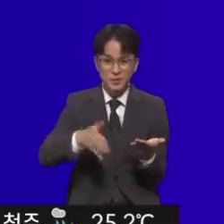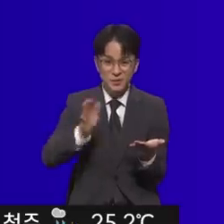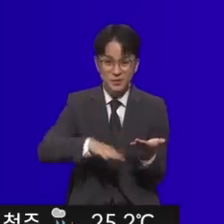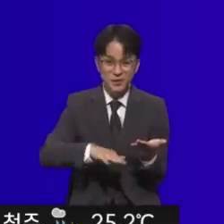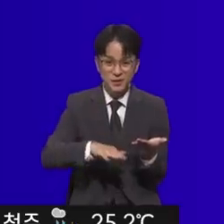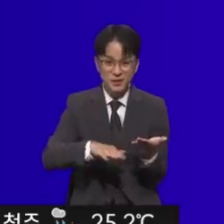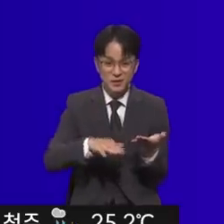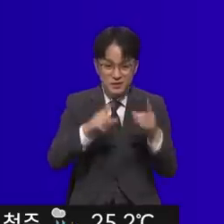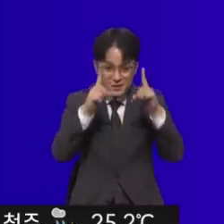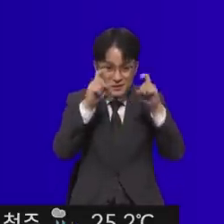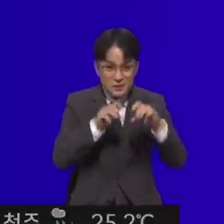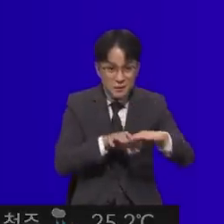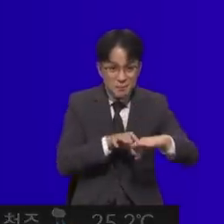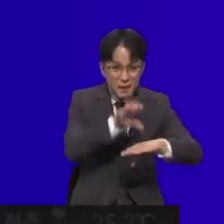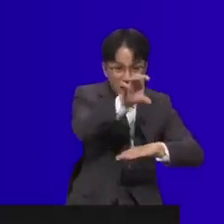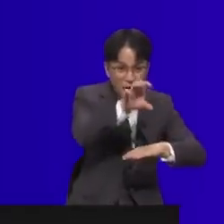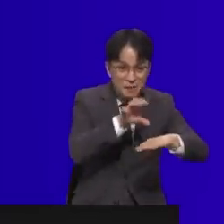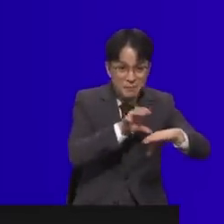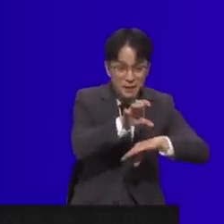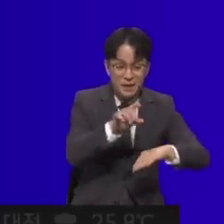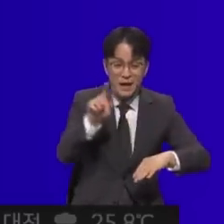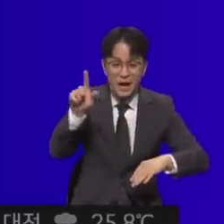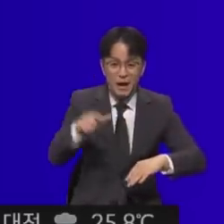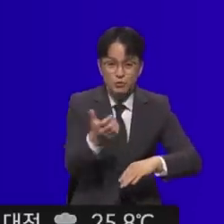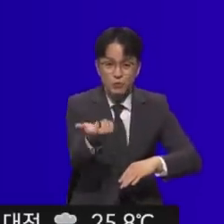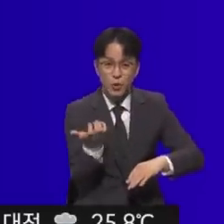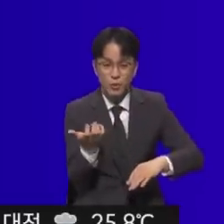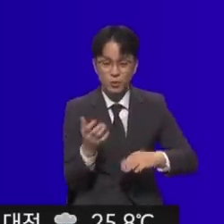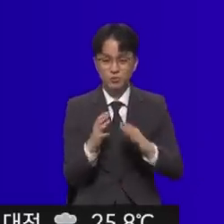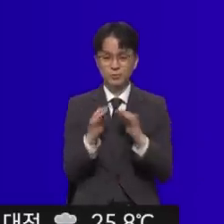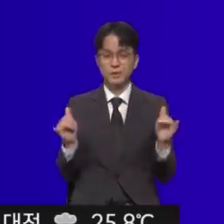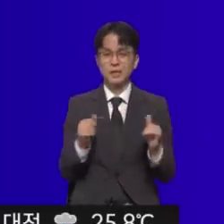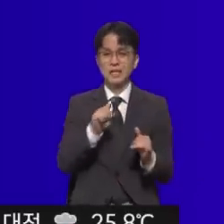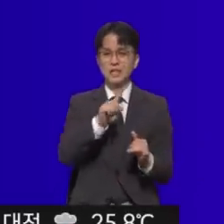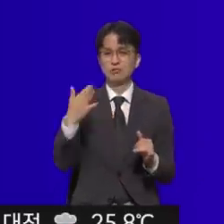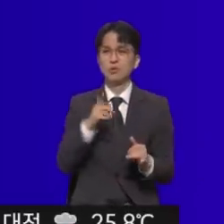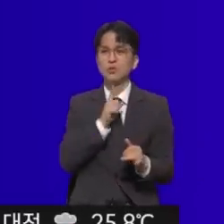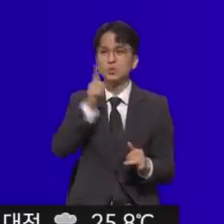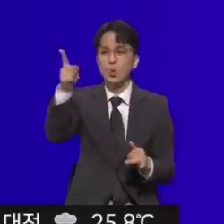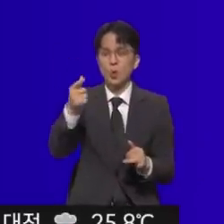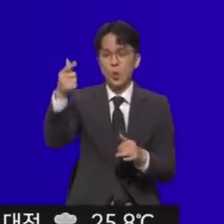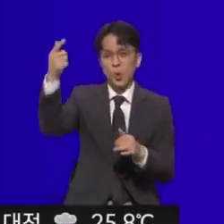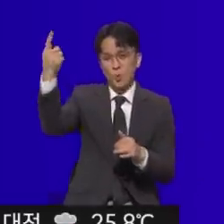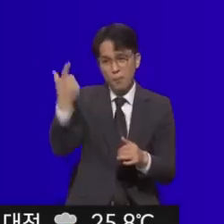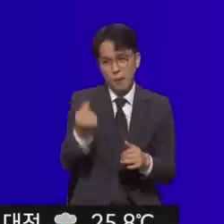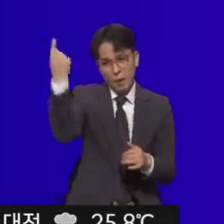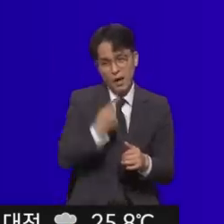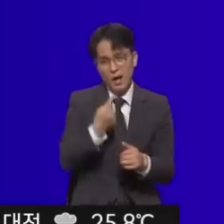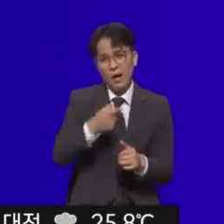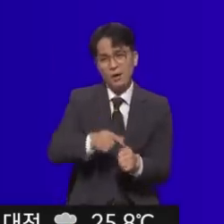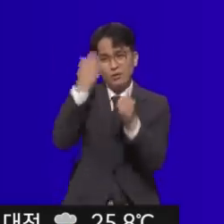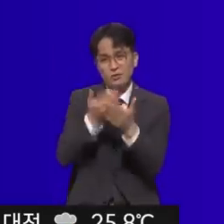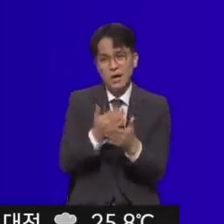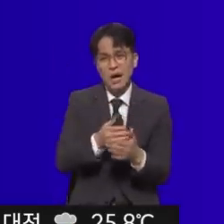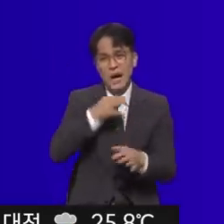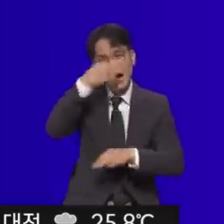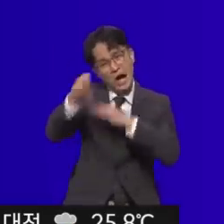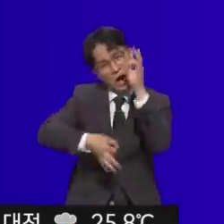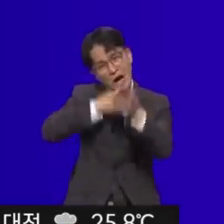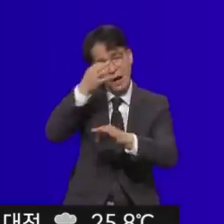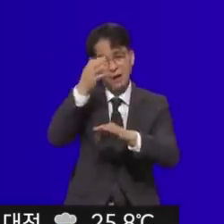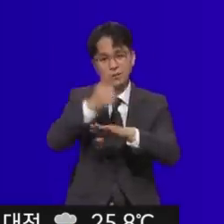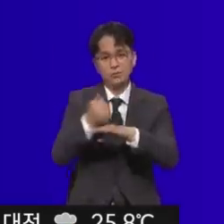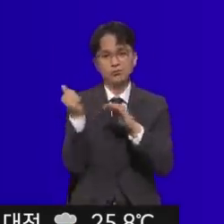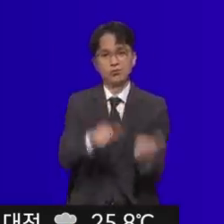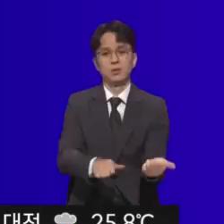정부의 구조를 요청했는데 뭐 인력이 없든 어떻든간에 구조가 안돼서 요거 명의